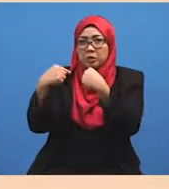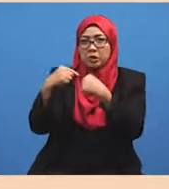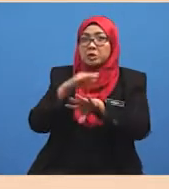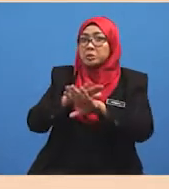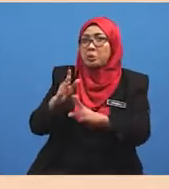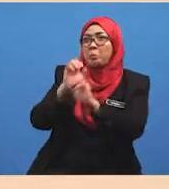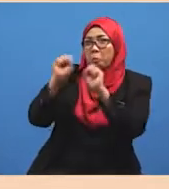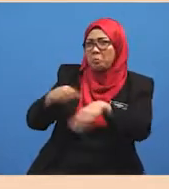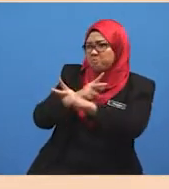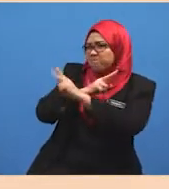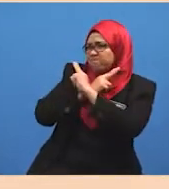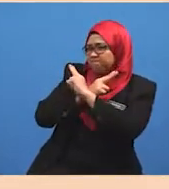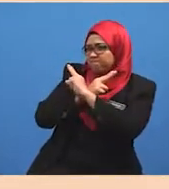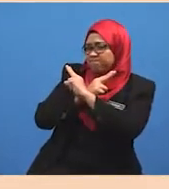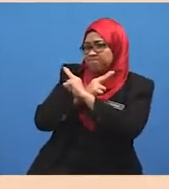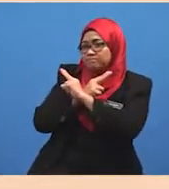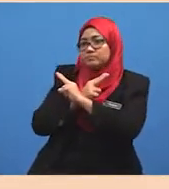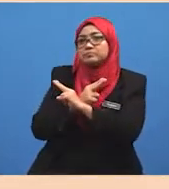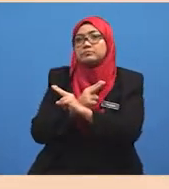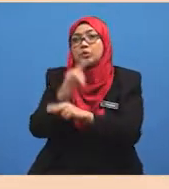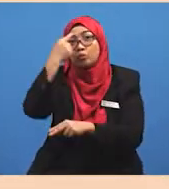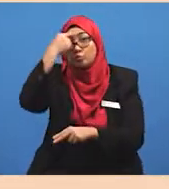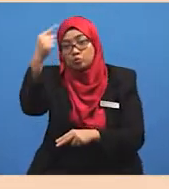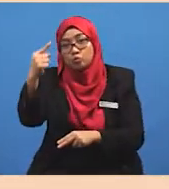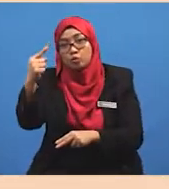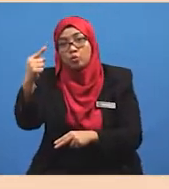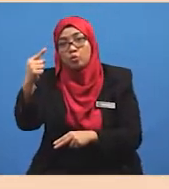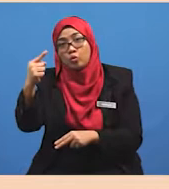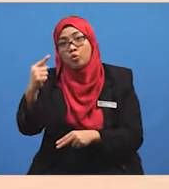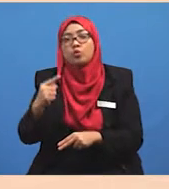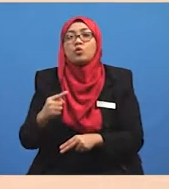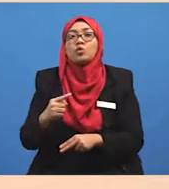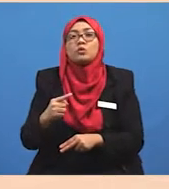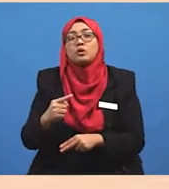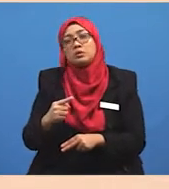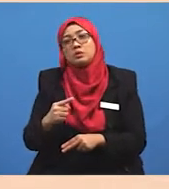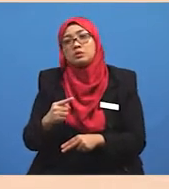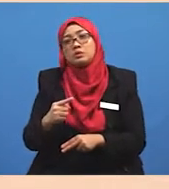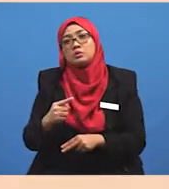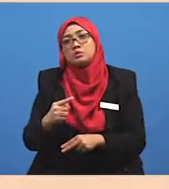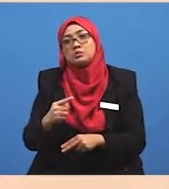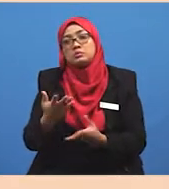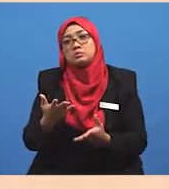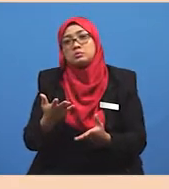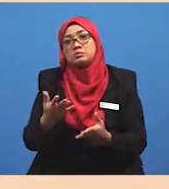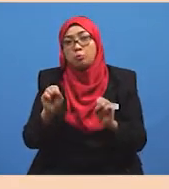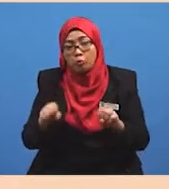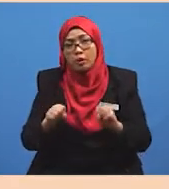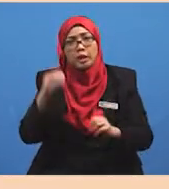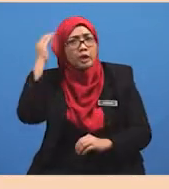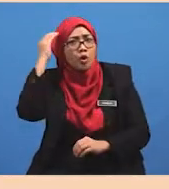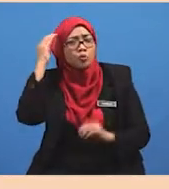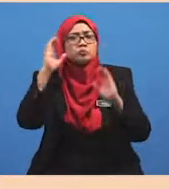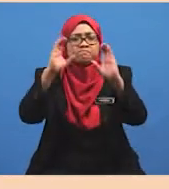perniagaan Usahawan yang mempunyai keyakinan diri Hai Setia